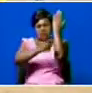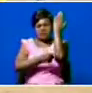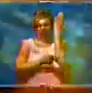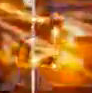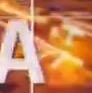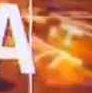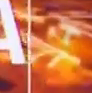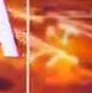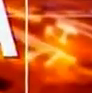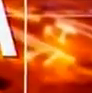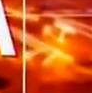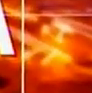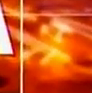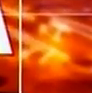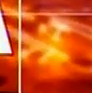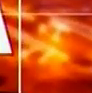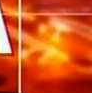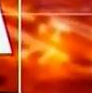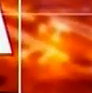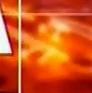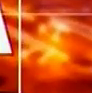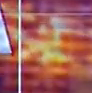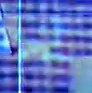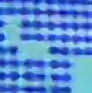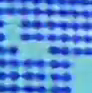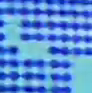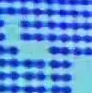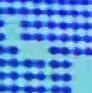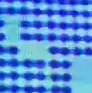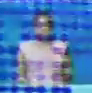Kwingineko.